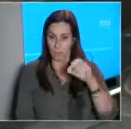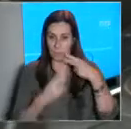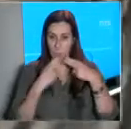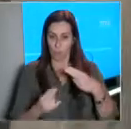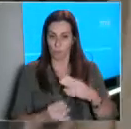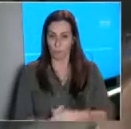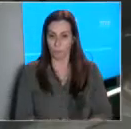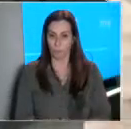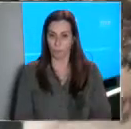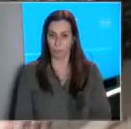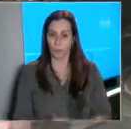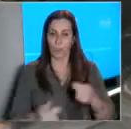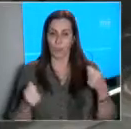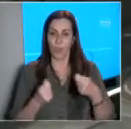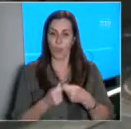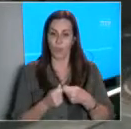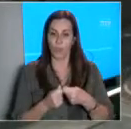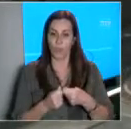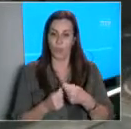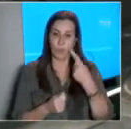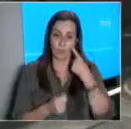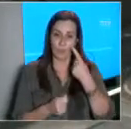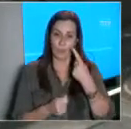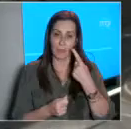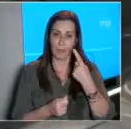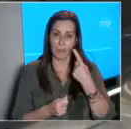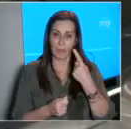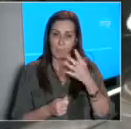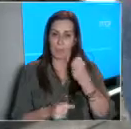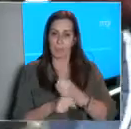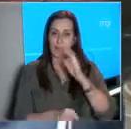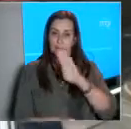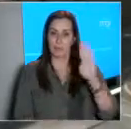קסם? תלוי ונראה מה עשה נתניהו.